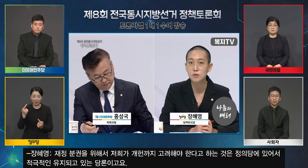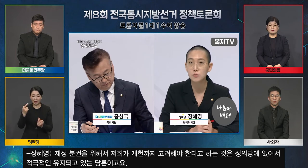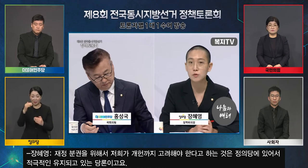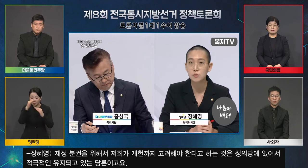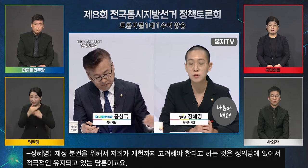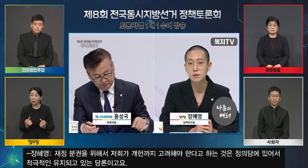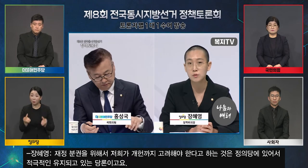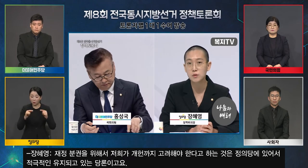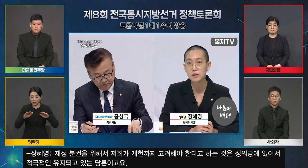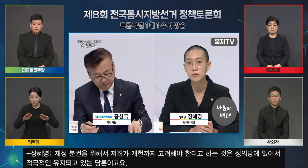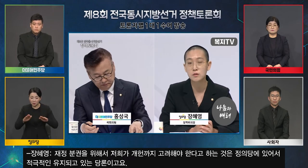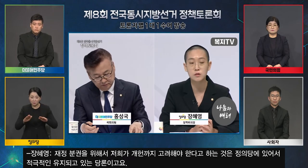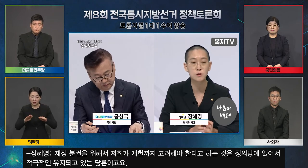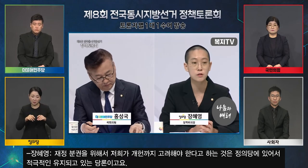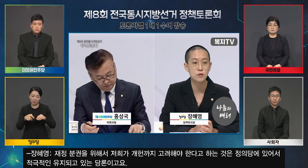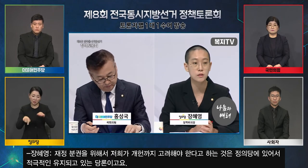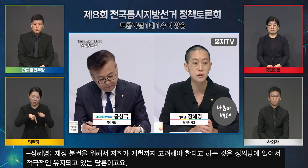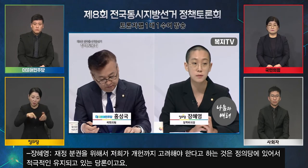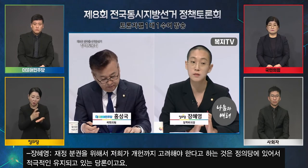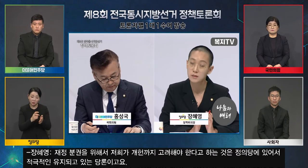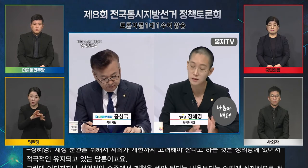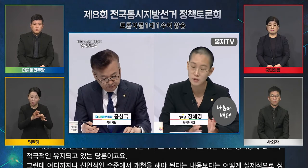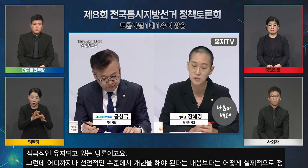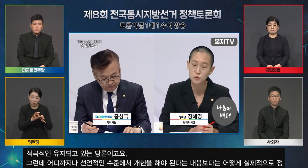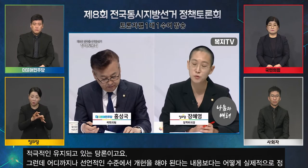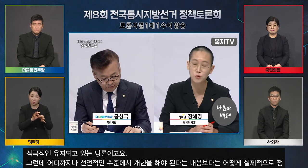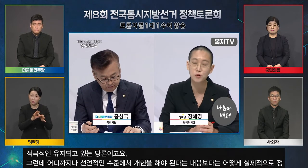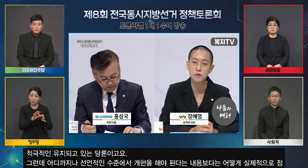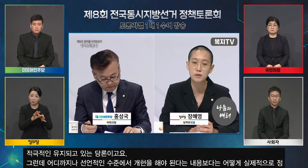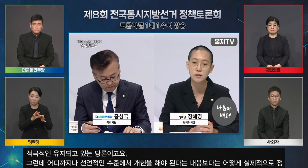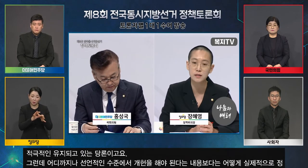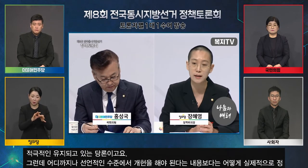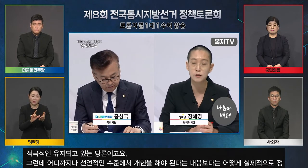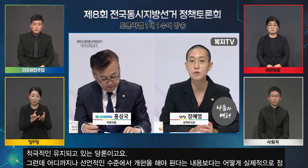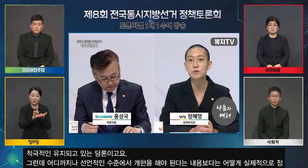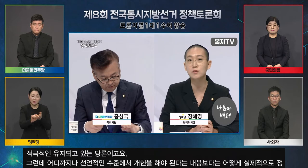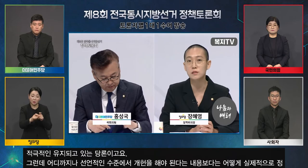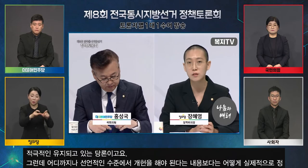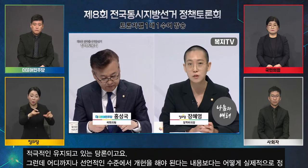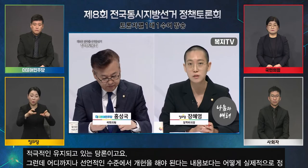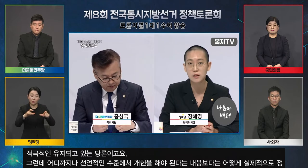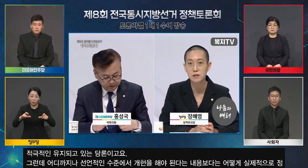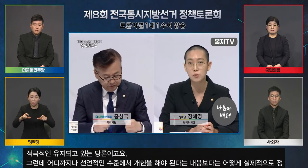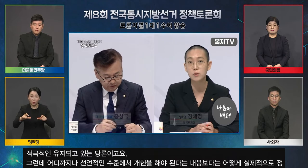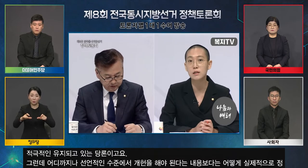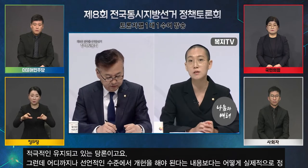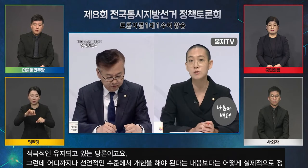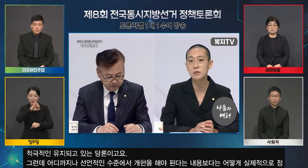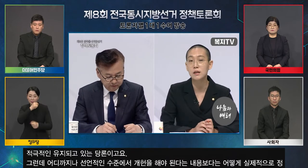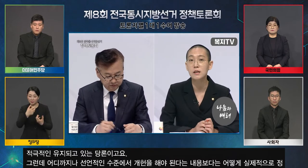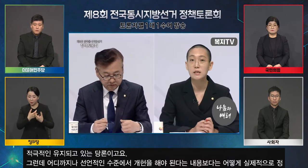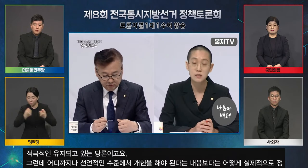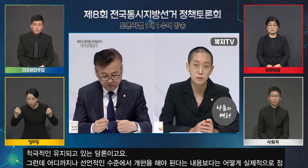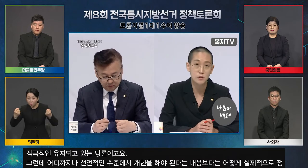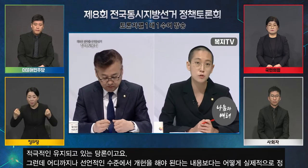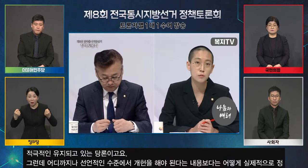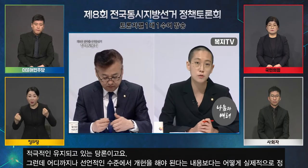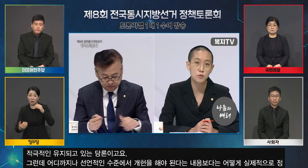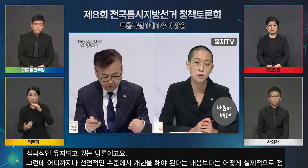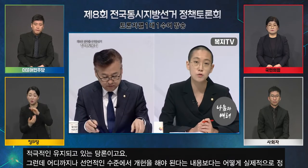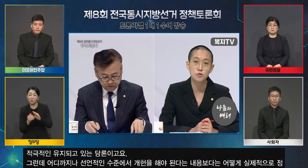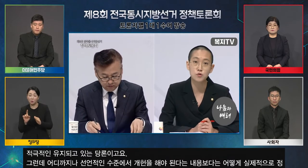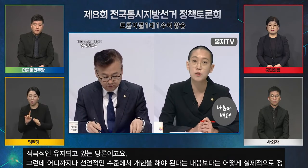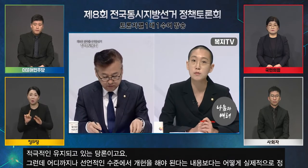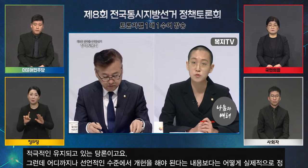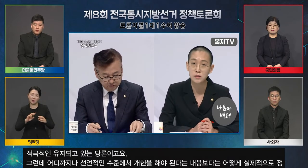실질적으로 정책을 통해서 지역에서의 재정분권을 달성할 수 있을 것인가를 논의하는 것이 지금 이